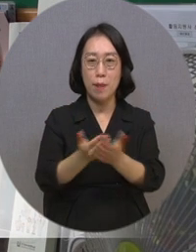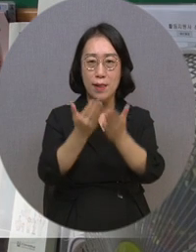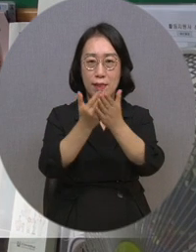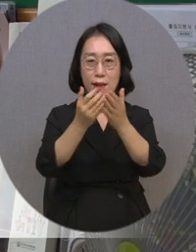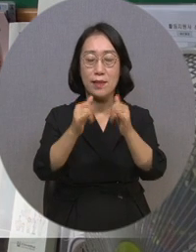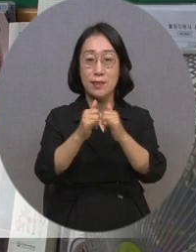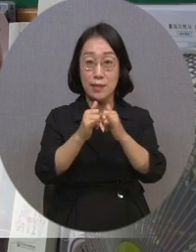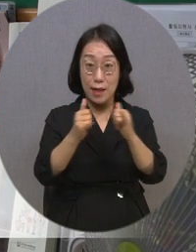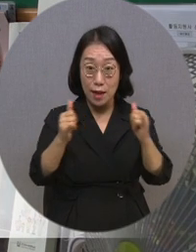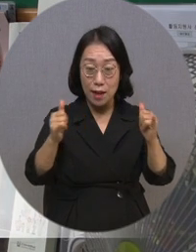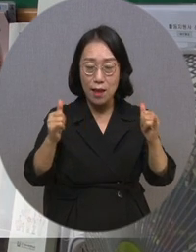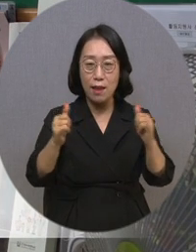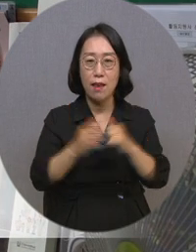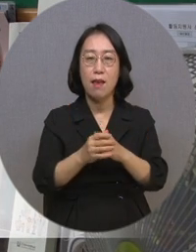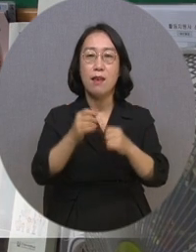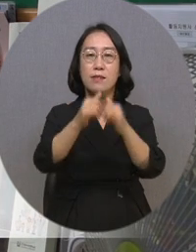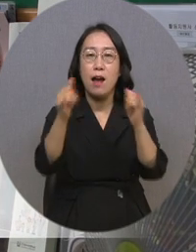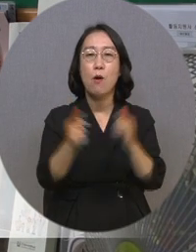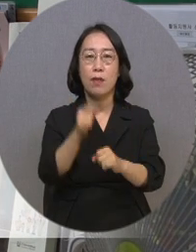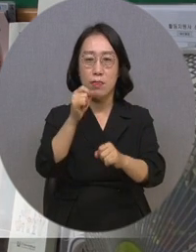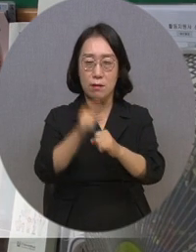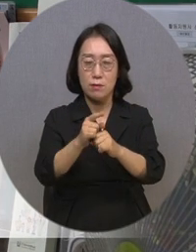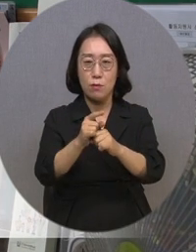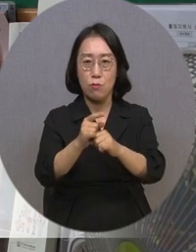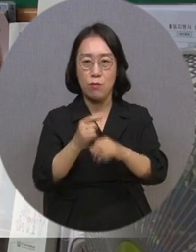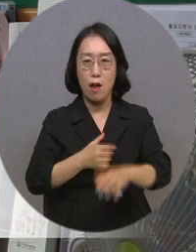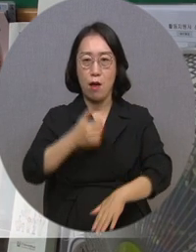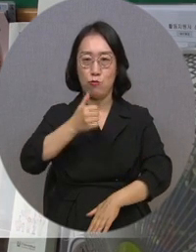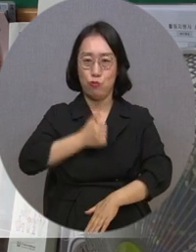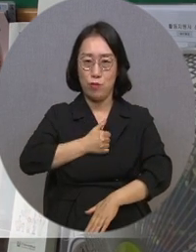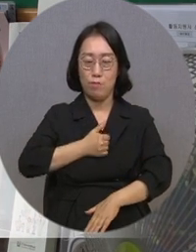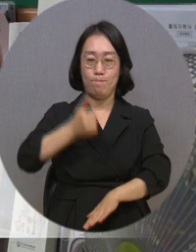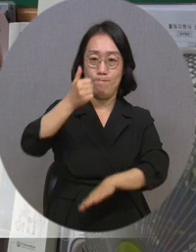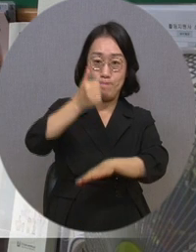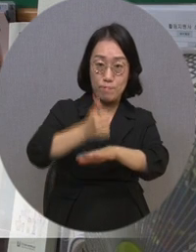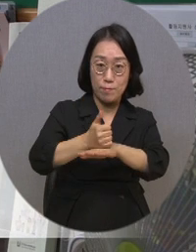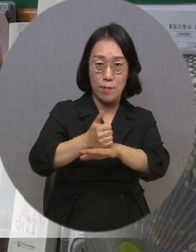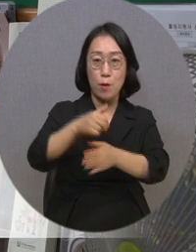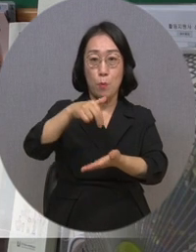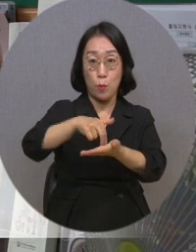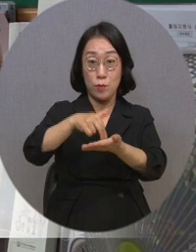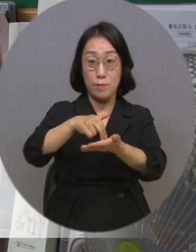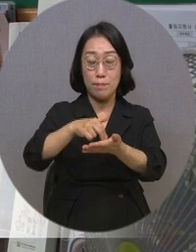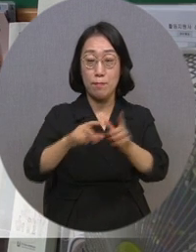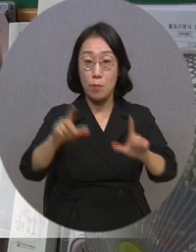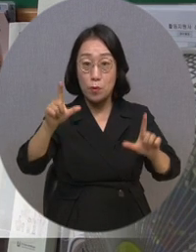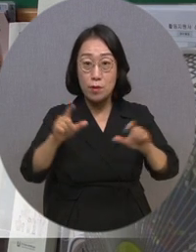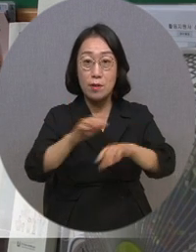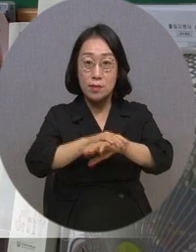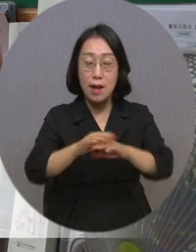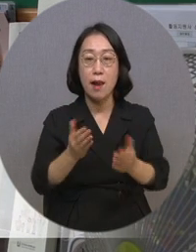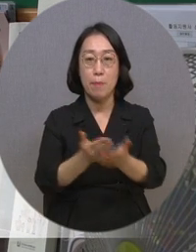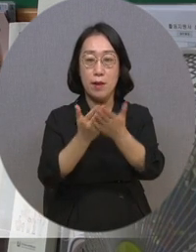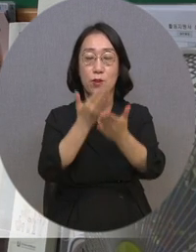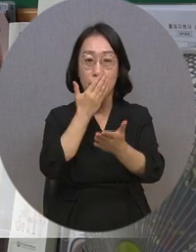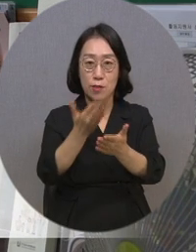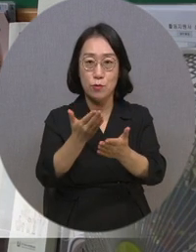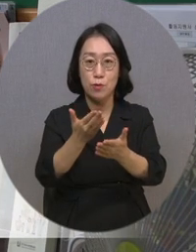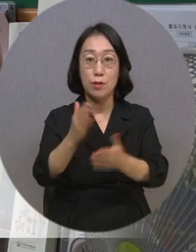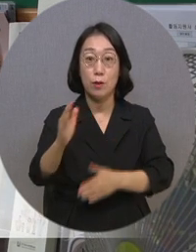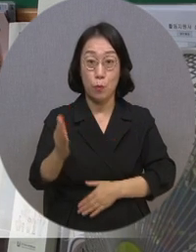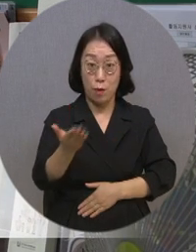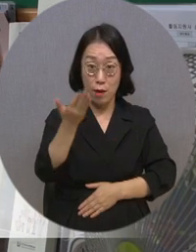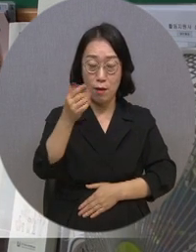사회성, 그다음에 자기가 삶의 주인, 당당하게 주인공으로 서보는 주체성이나 이런 것들이 성장할 수 있는 계기가